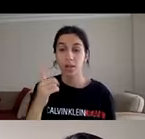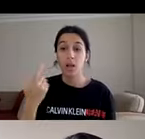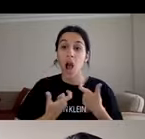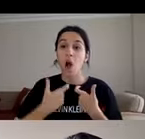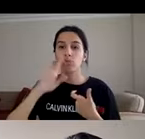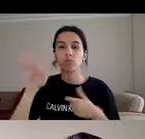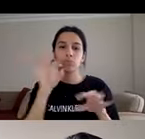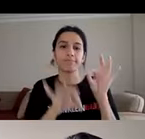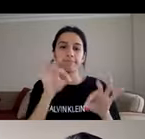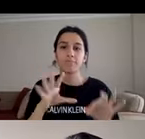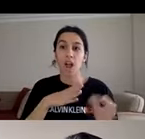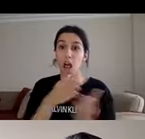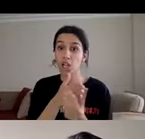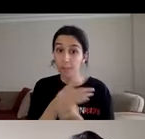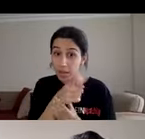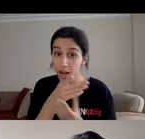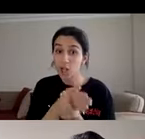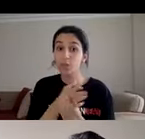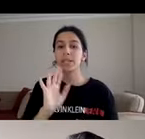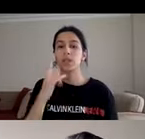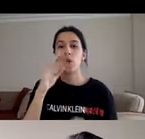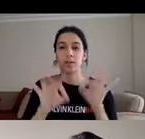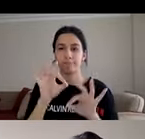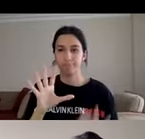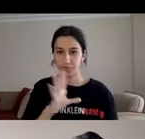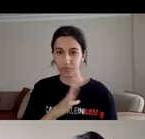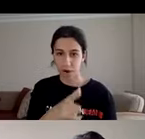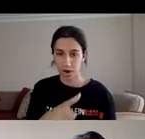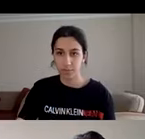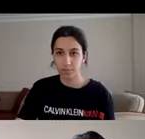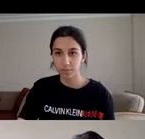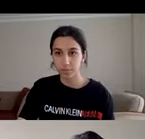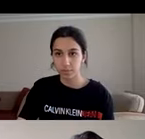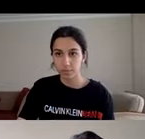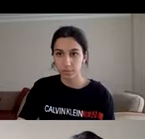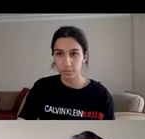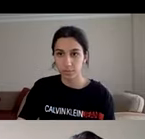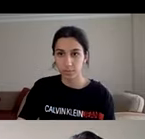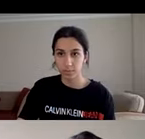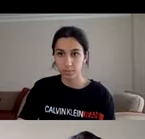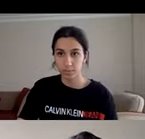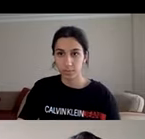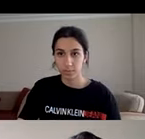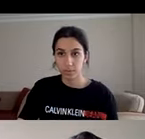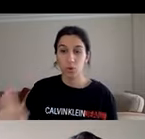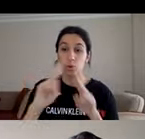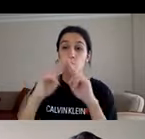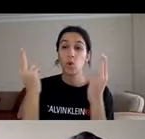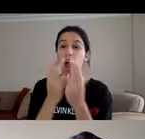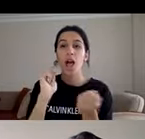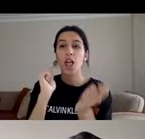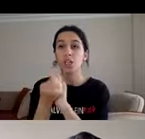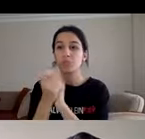denetliyorlar. Erişilebilir olmasını sağlıyorlar. Zaten dönüşüm de böyle gerçekleşiyor arkadaşlar. Dünyadaki değişime baktığımızda önce